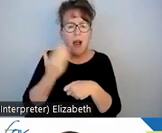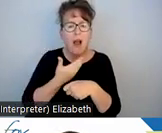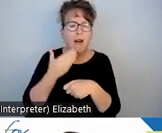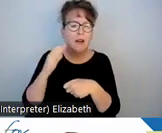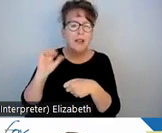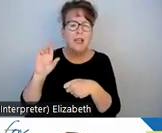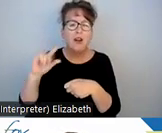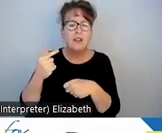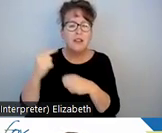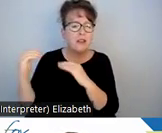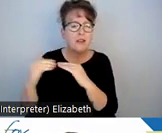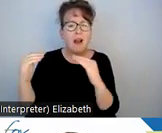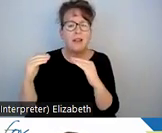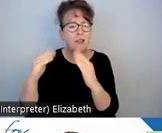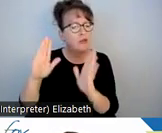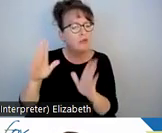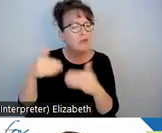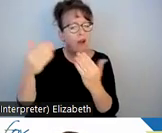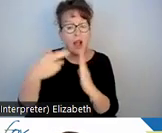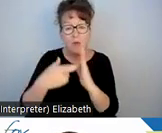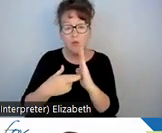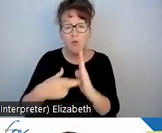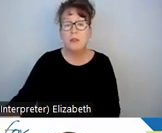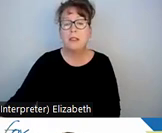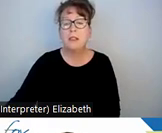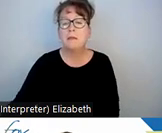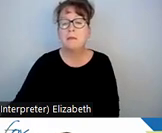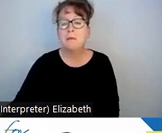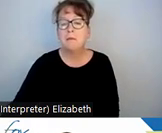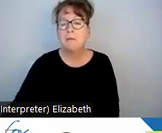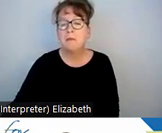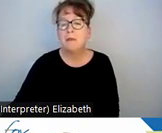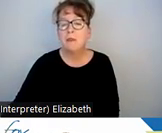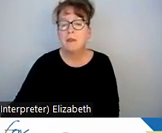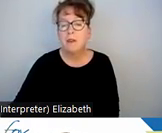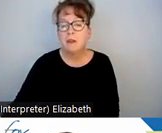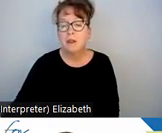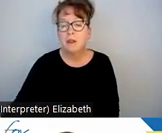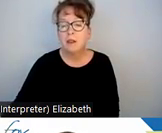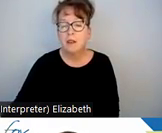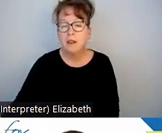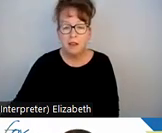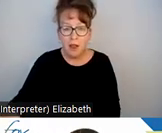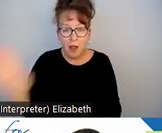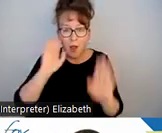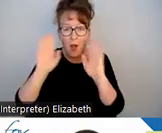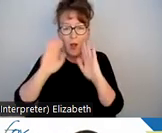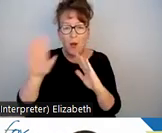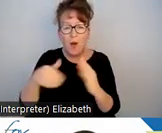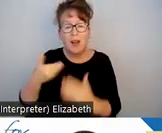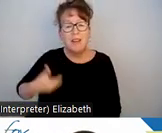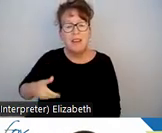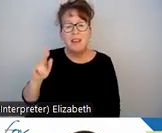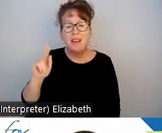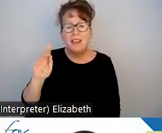chúng ta có một số cái phần giới thiệu tôi qua về cái phần hậu cần cũng như là cái phần phiên dịch. Xin chào mọi